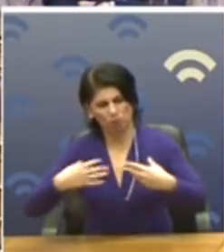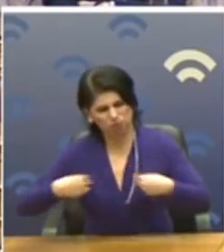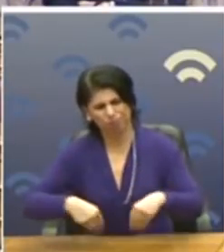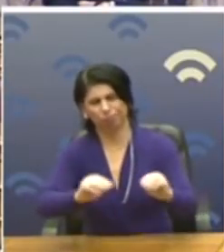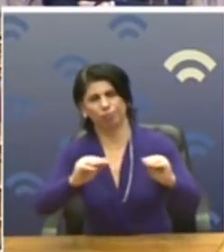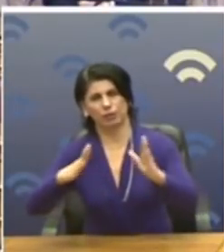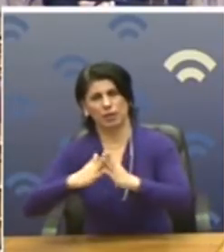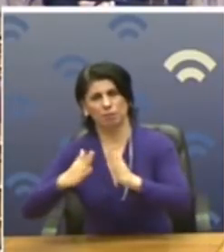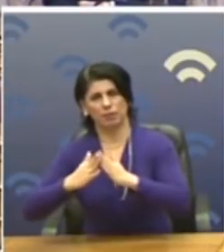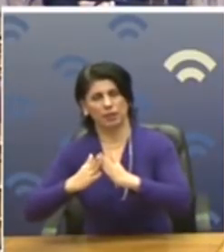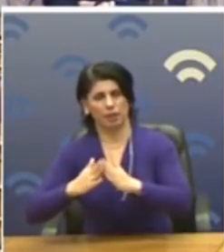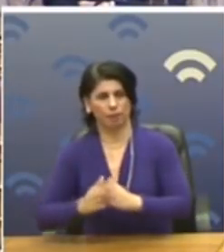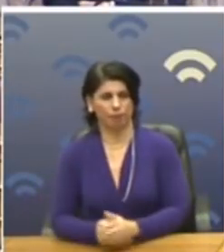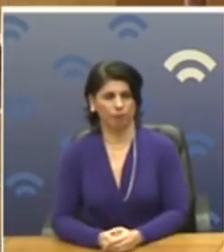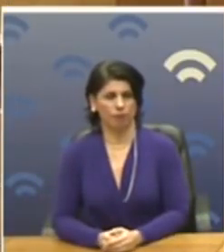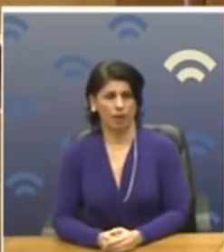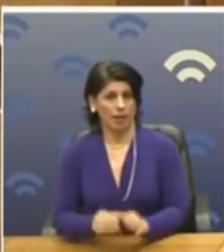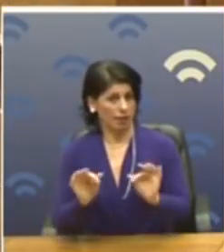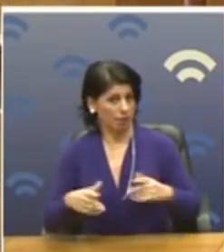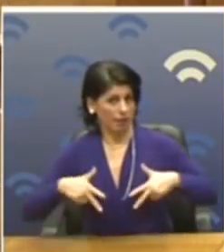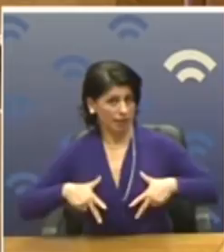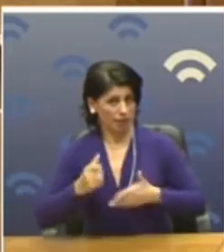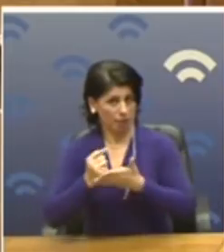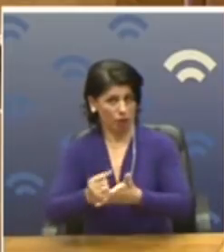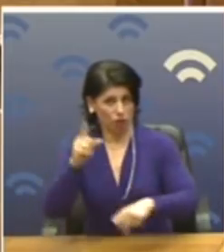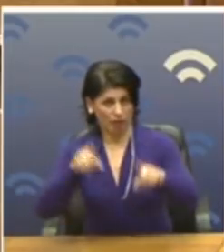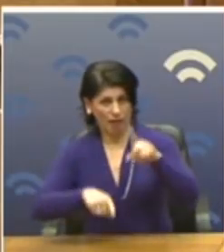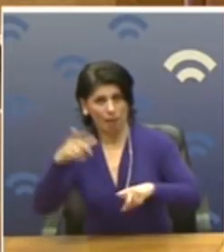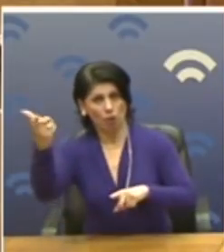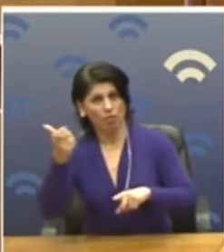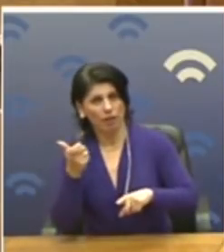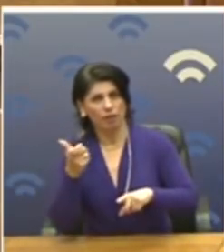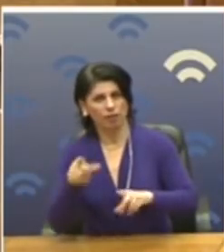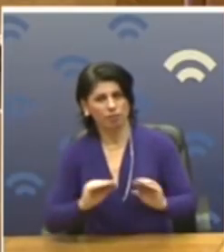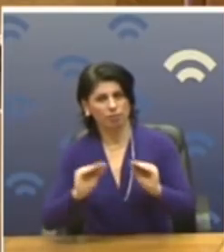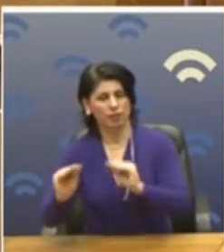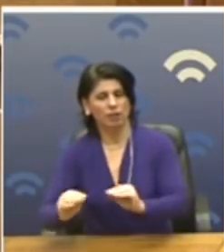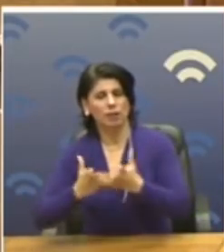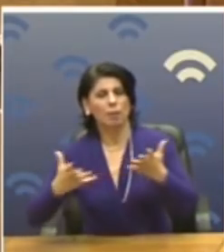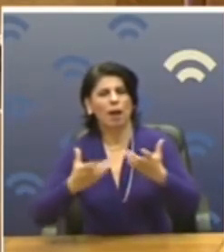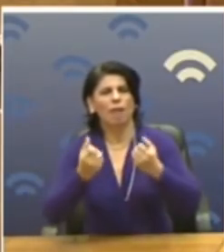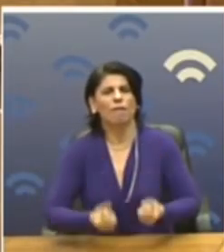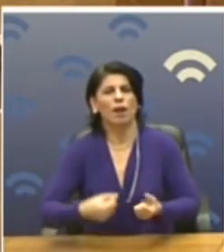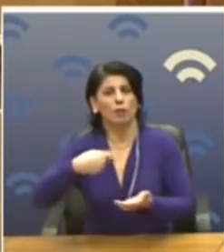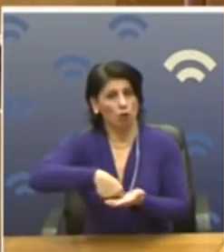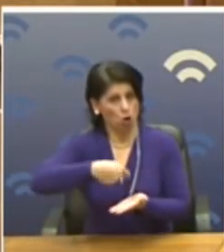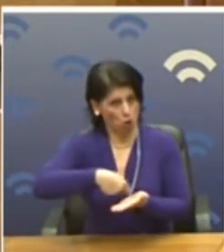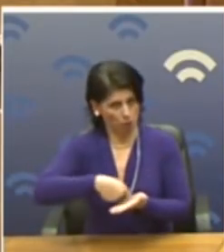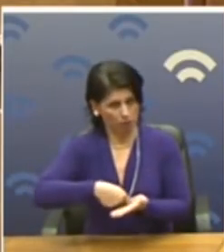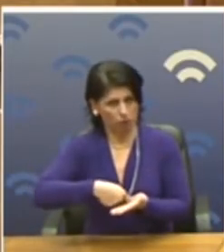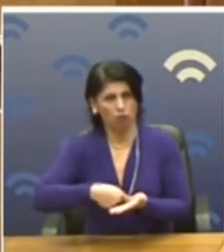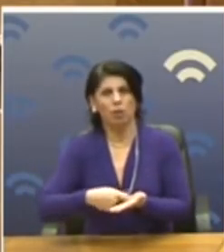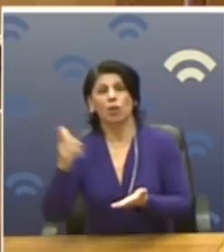ρύθμιση κρατικής επιδότησης ορισμένων δανείων μεταφέρει τα μεγάλα βάρη στους φορολογούμενους,